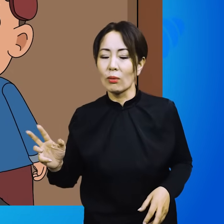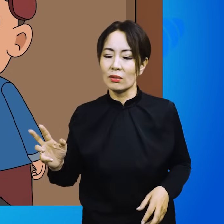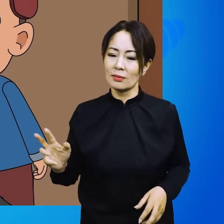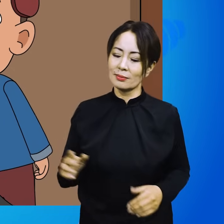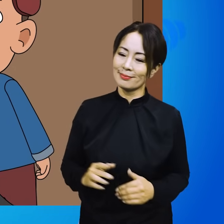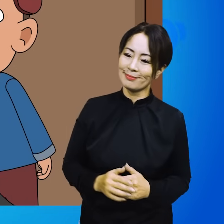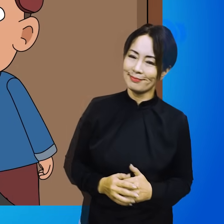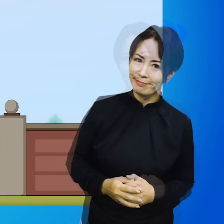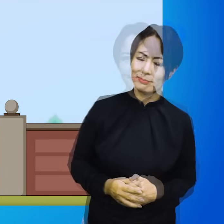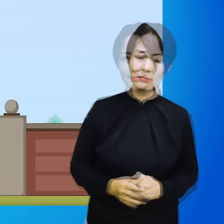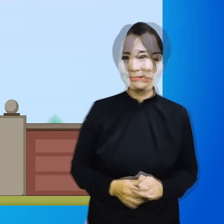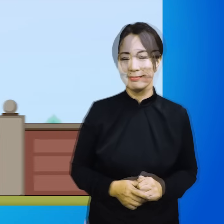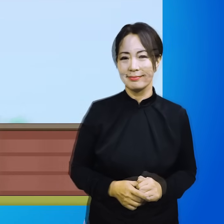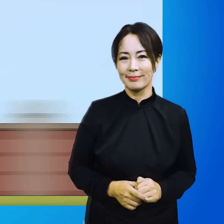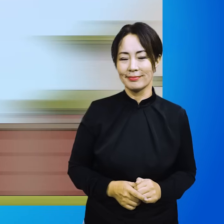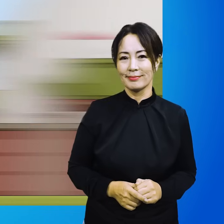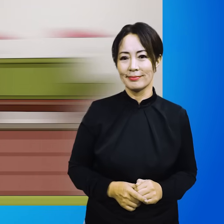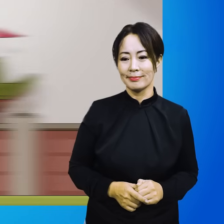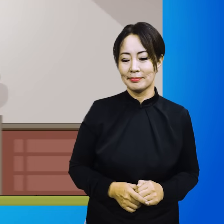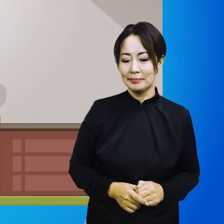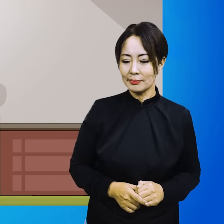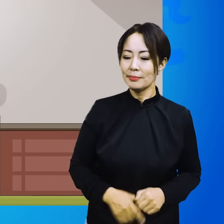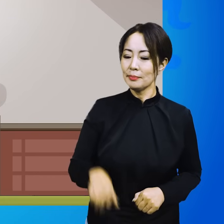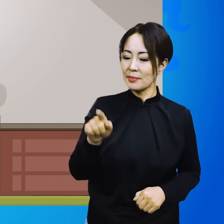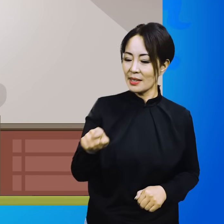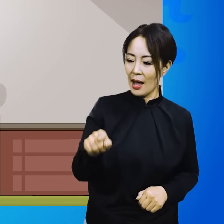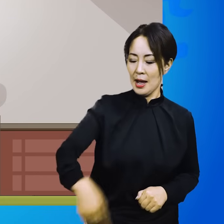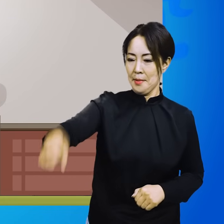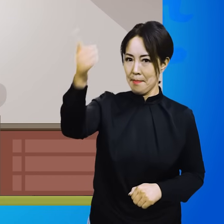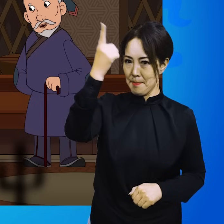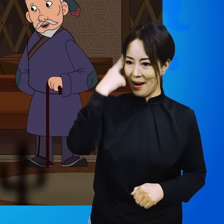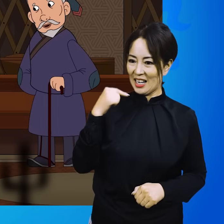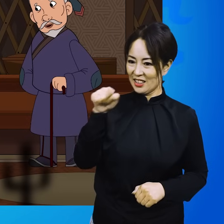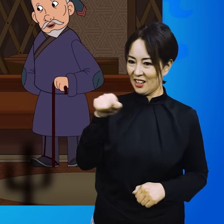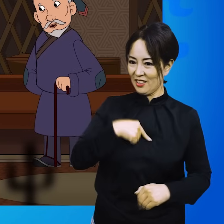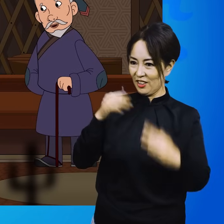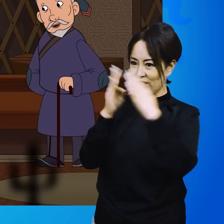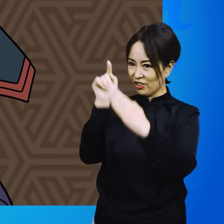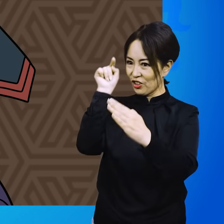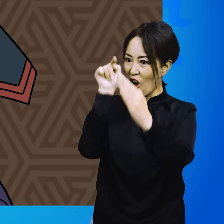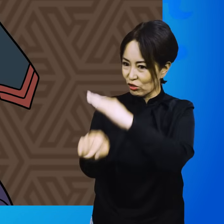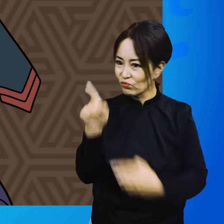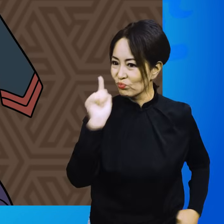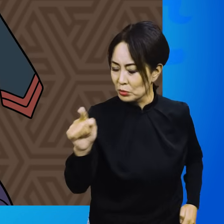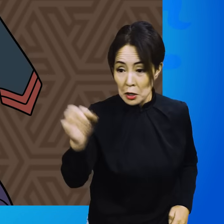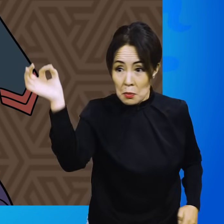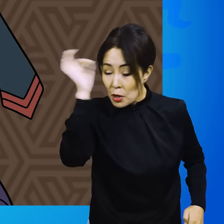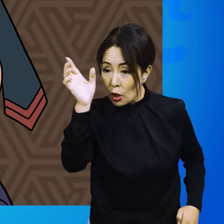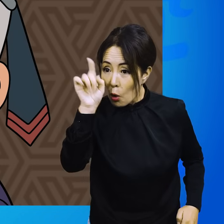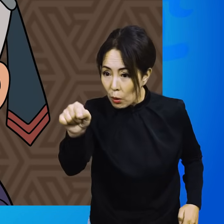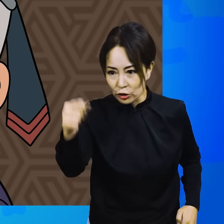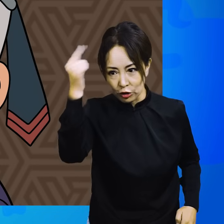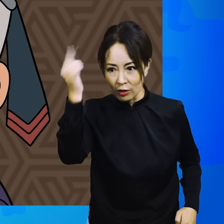Маргааш танад очно. мэдээгүй байвал толгоогүй гэж